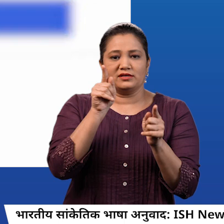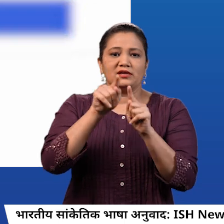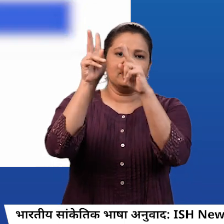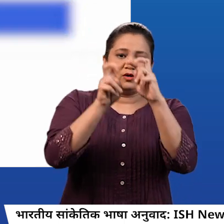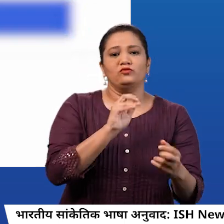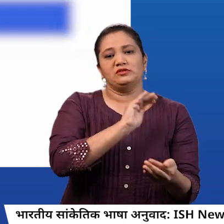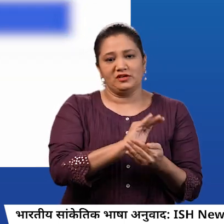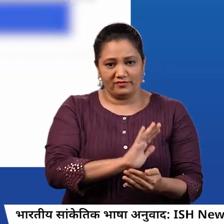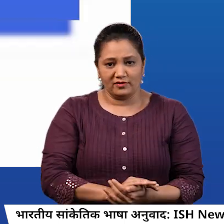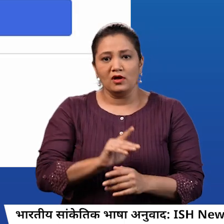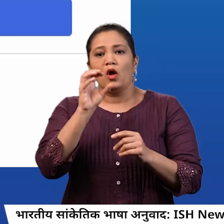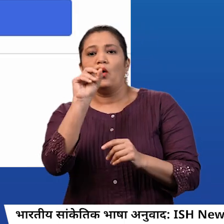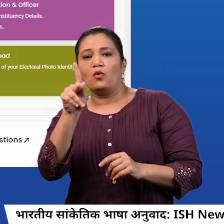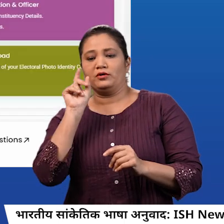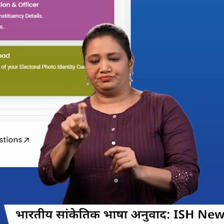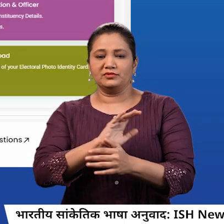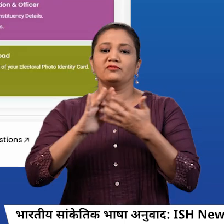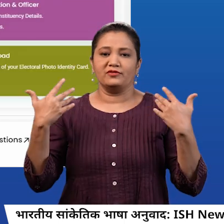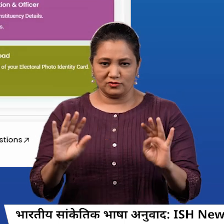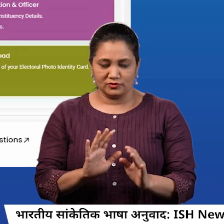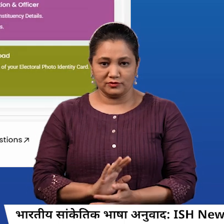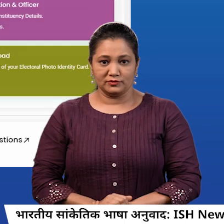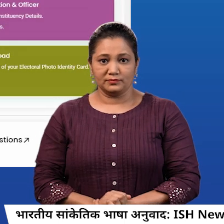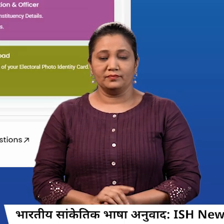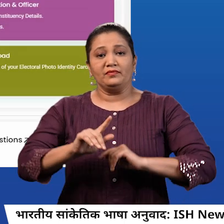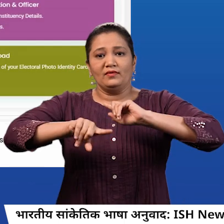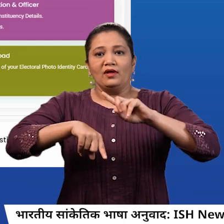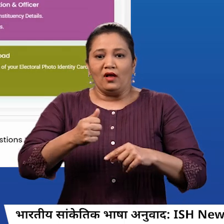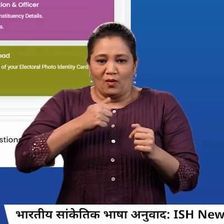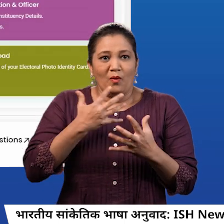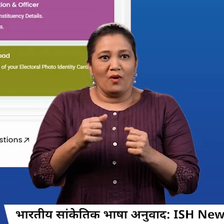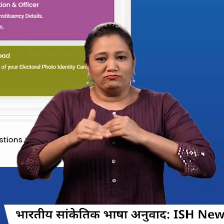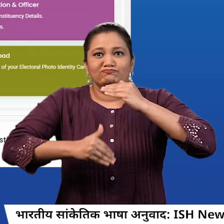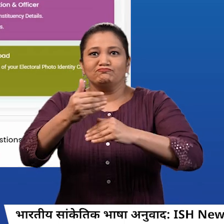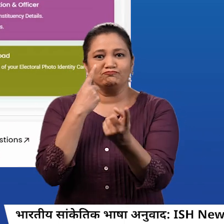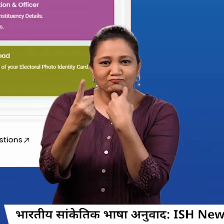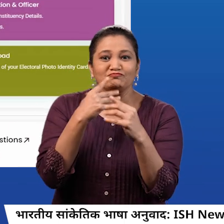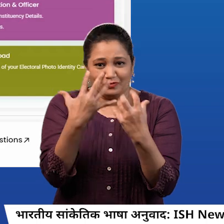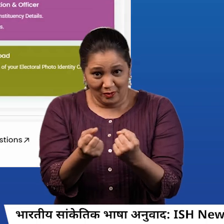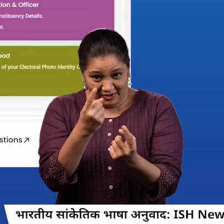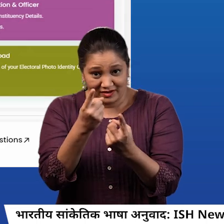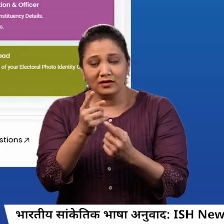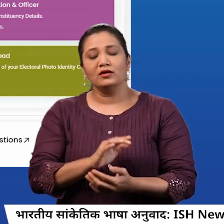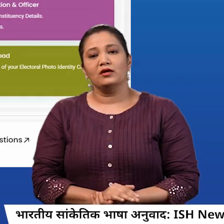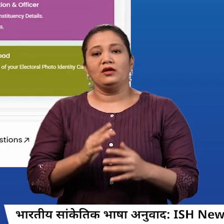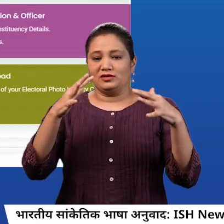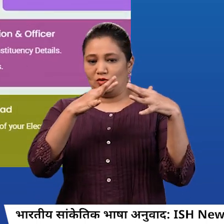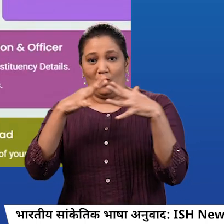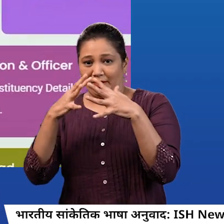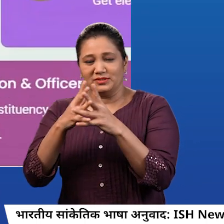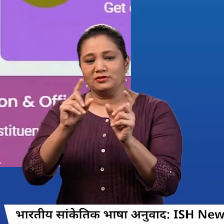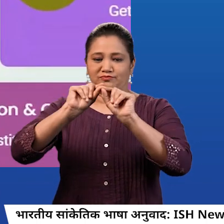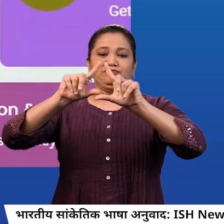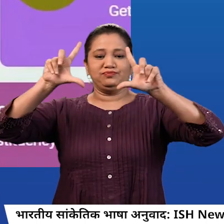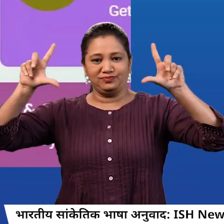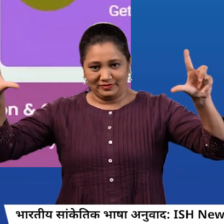ही प्रक्रिया पूर्ण करा. आता आपल्याला आपल्या अर्जाची स्थितीगती समजून घ्यायची असेल तर त्यासाठी या संकेतस्थळाच्या मुख्य पानावर जाऊन